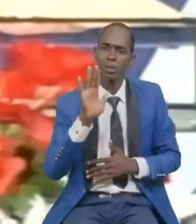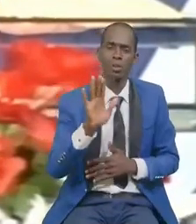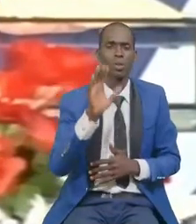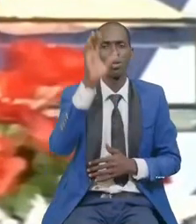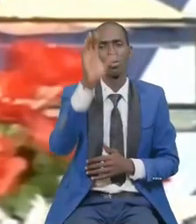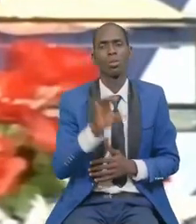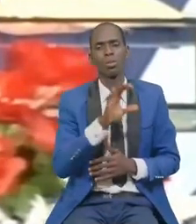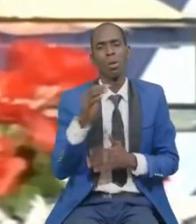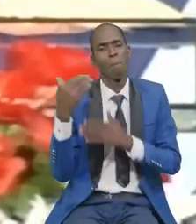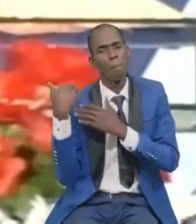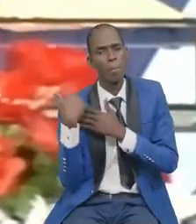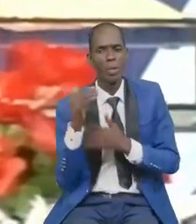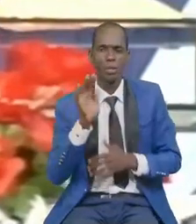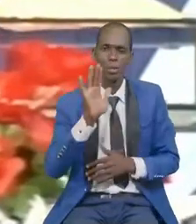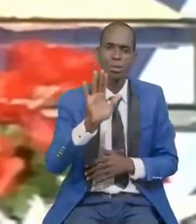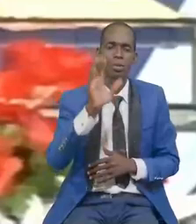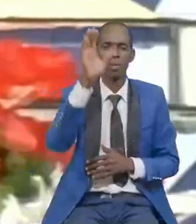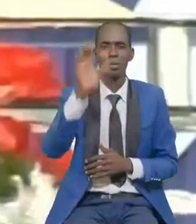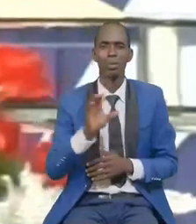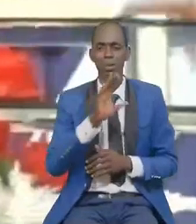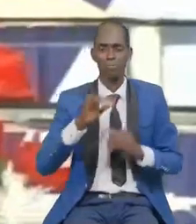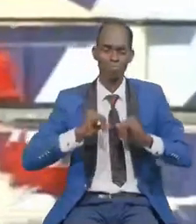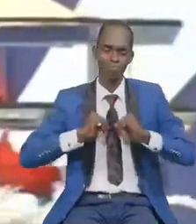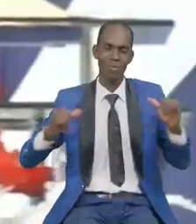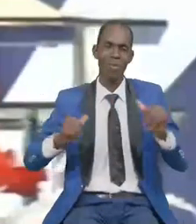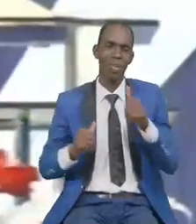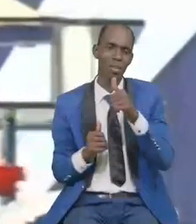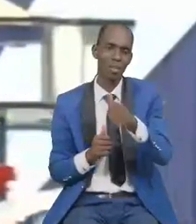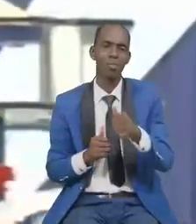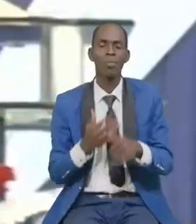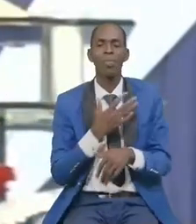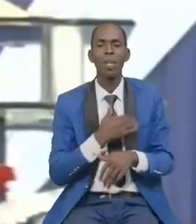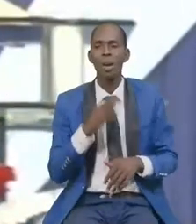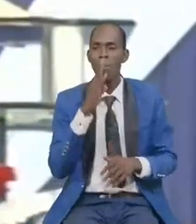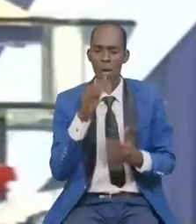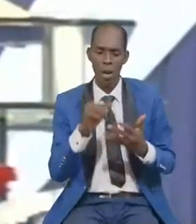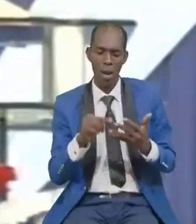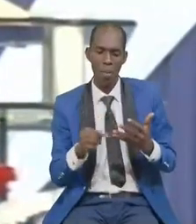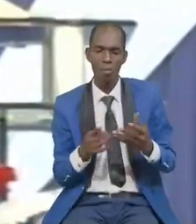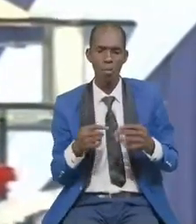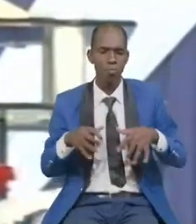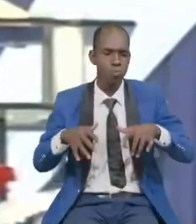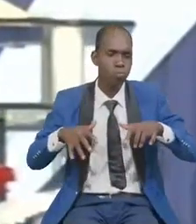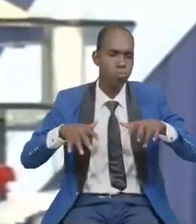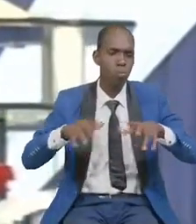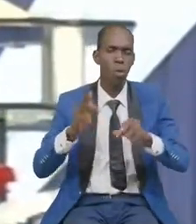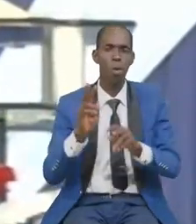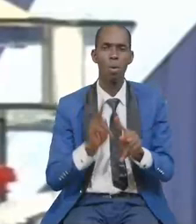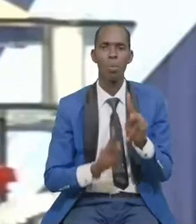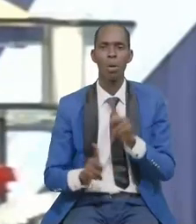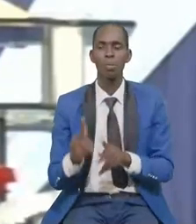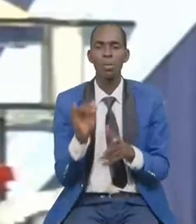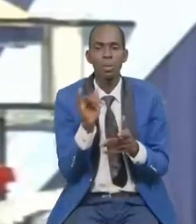croix. Renonce à toi-même. Et sois parmi la foule de ceux-là qui